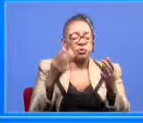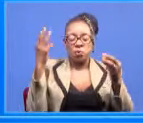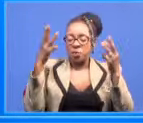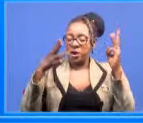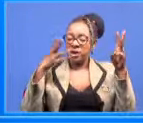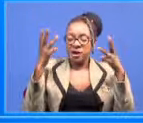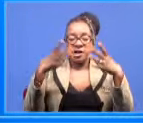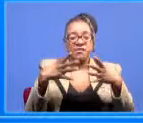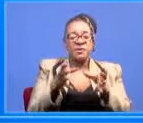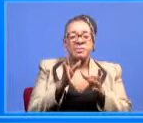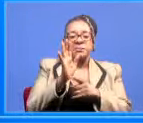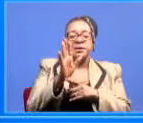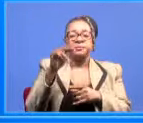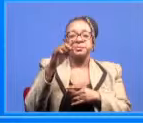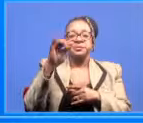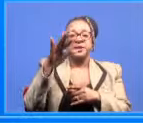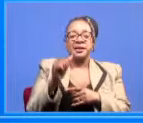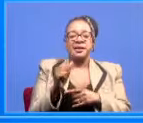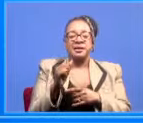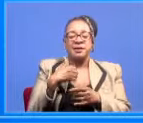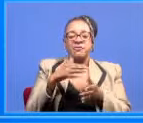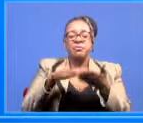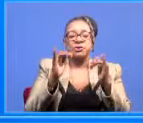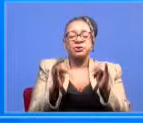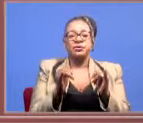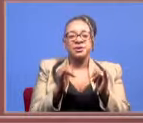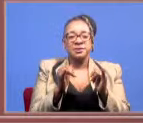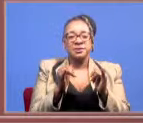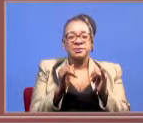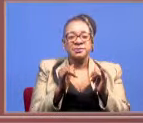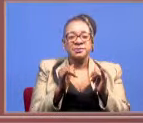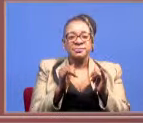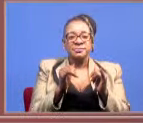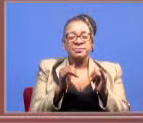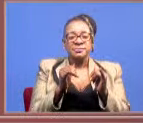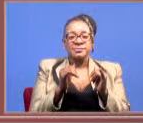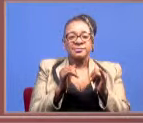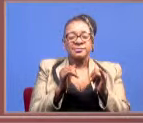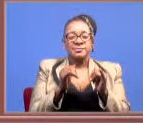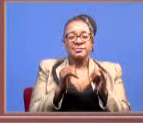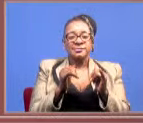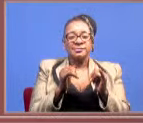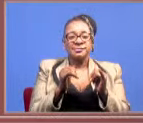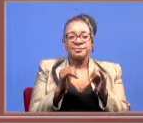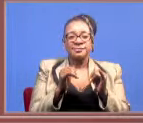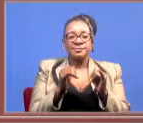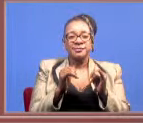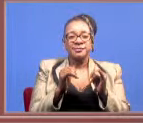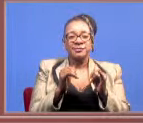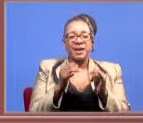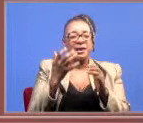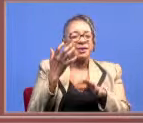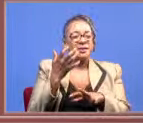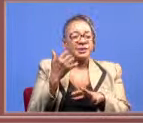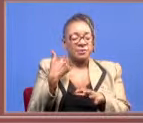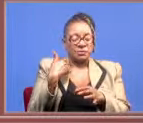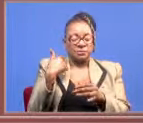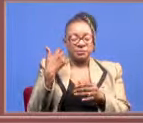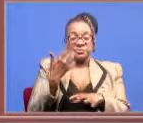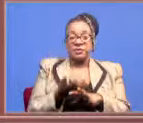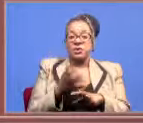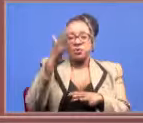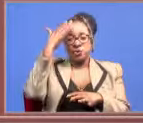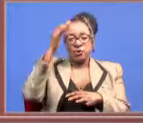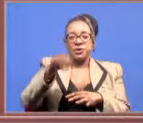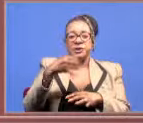yake. Gina Kirori sasa na taarifa hiyo. Ni ngumu kujua taaluma ya Jackson Kuria au jina lake